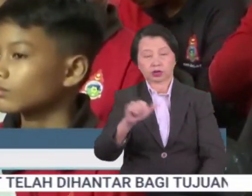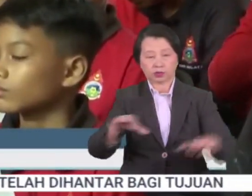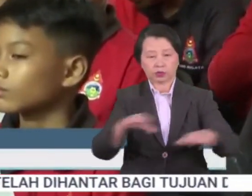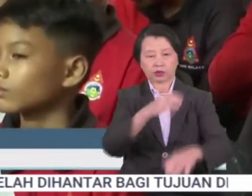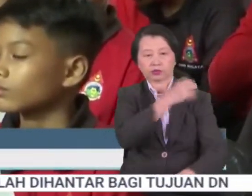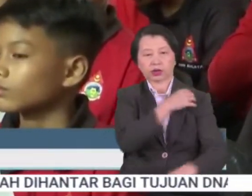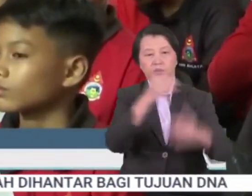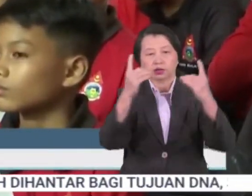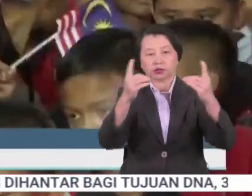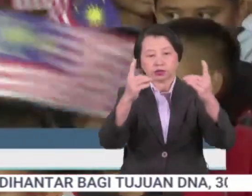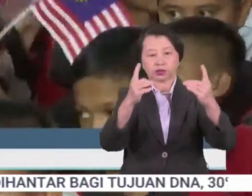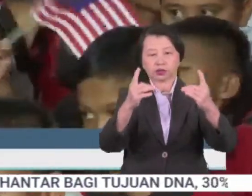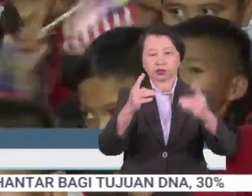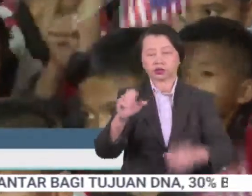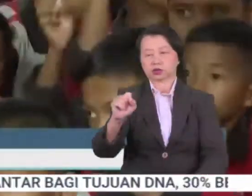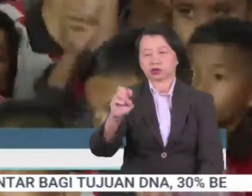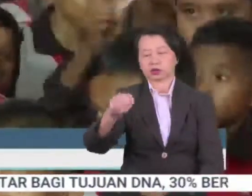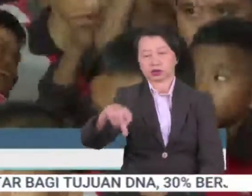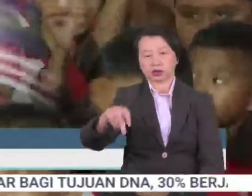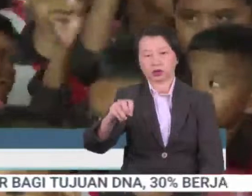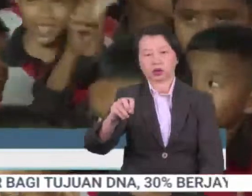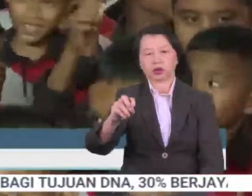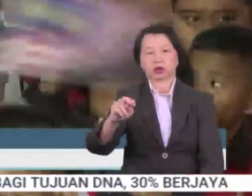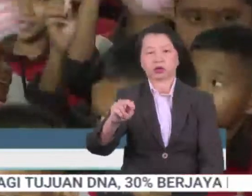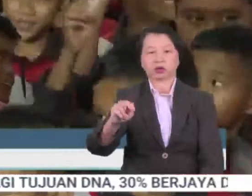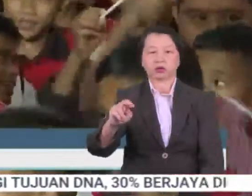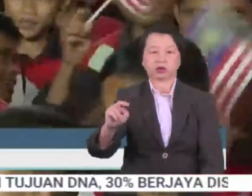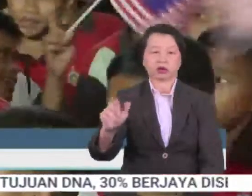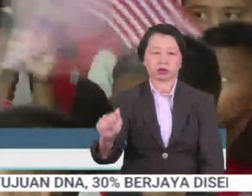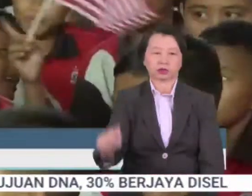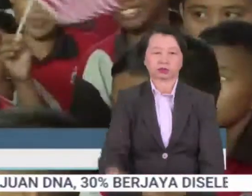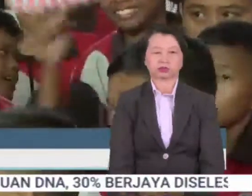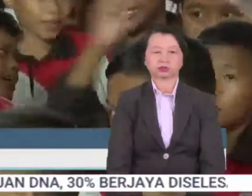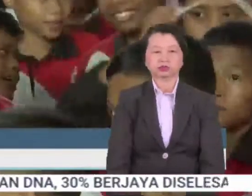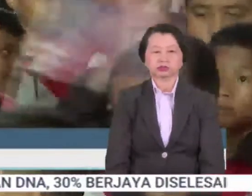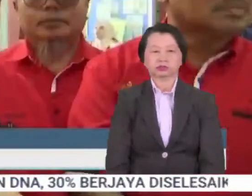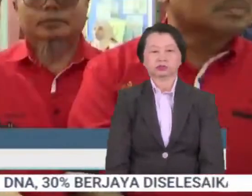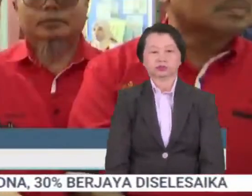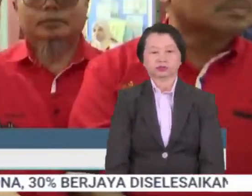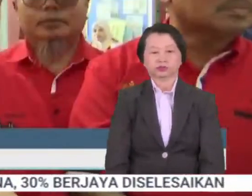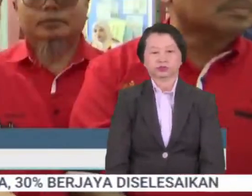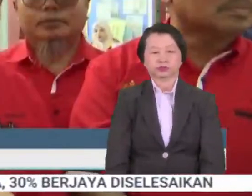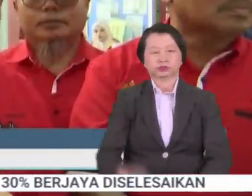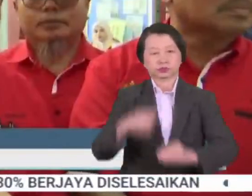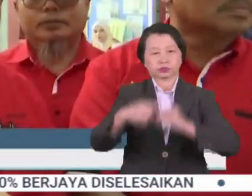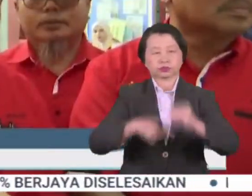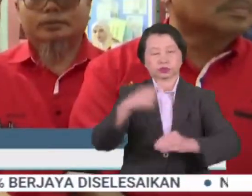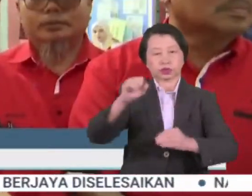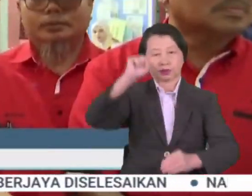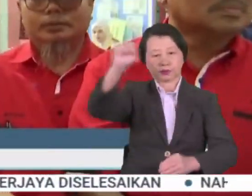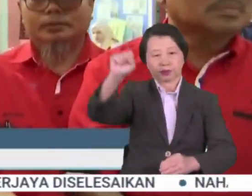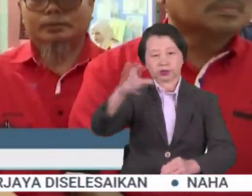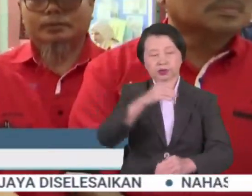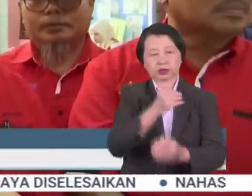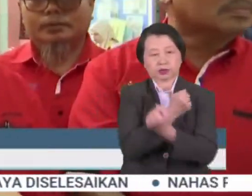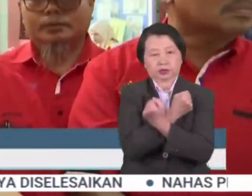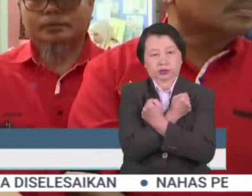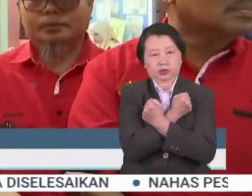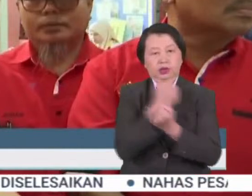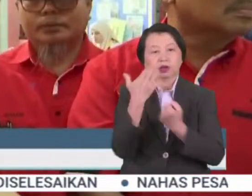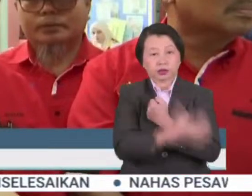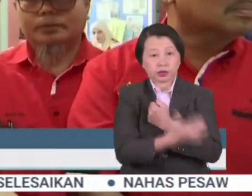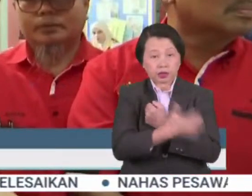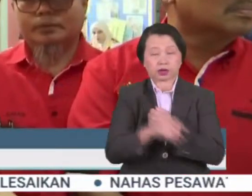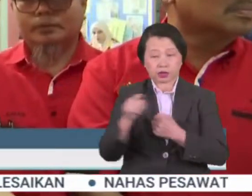pegawai pendidikan daerah sempora Ibnu Jani kesedaran tentang bulan kemerdekaan dan mencintai negara ini